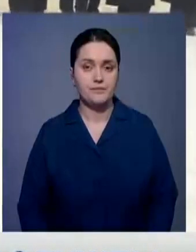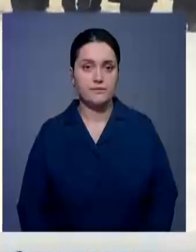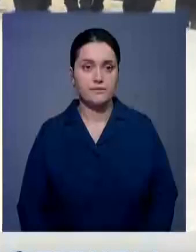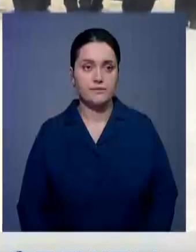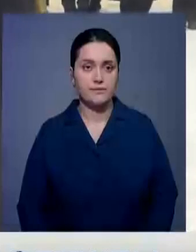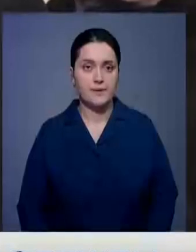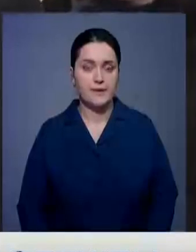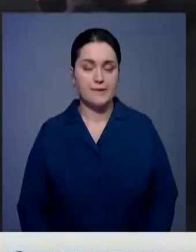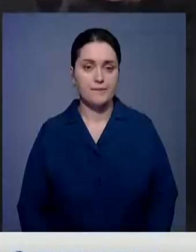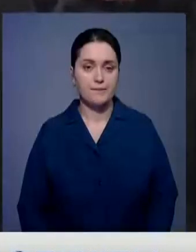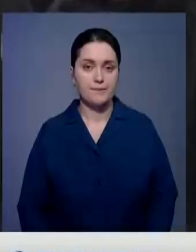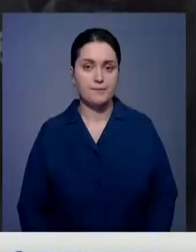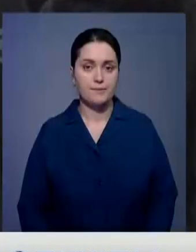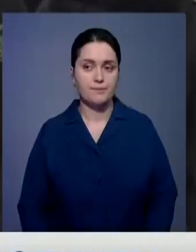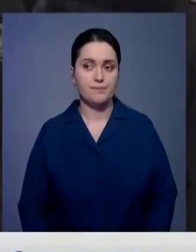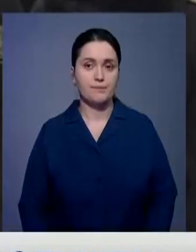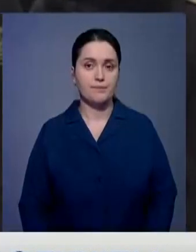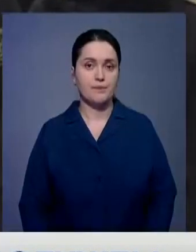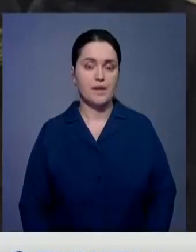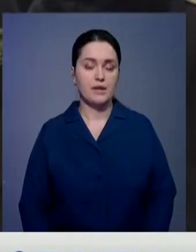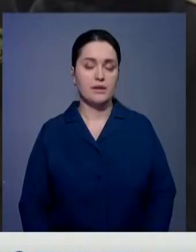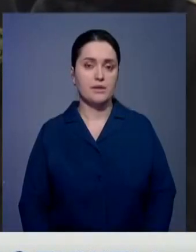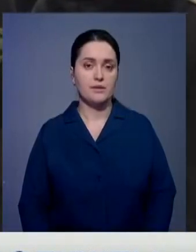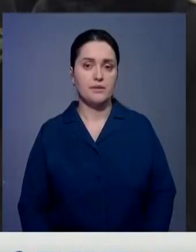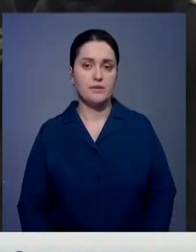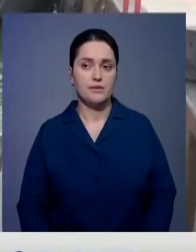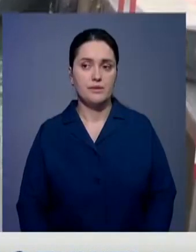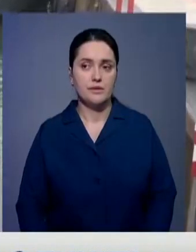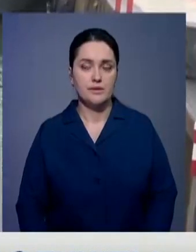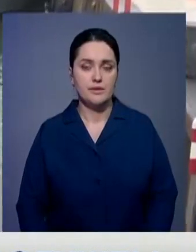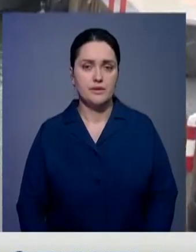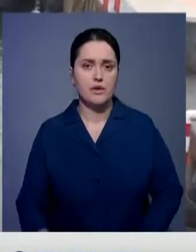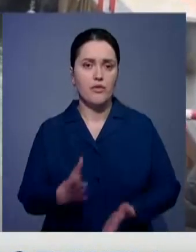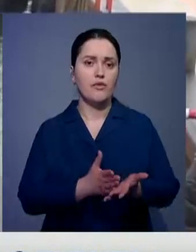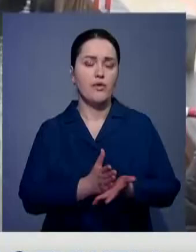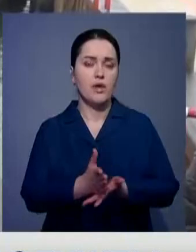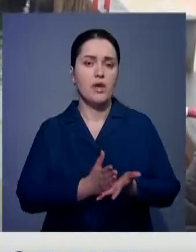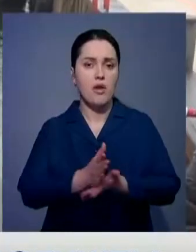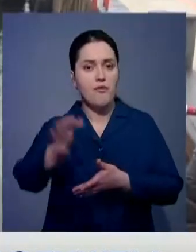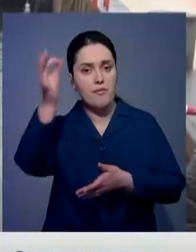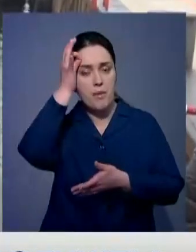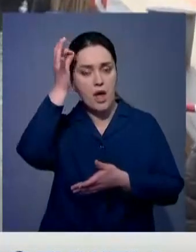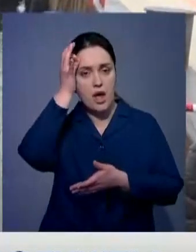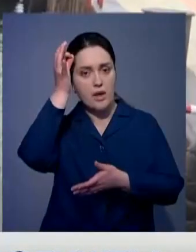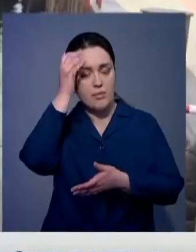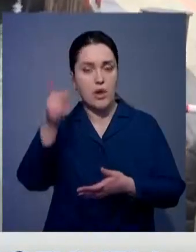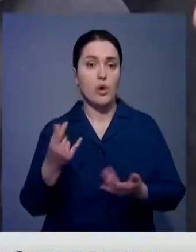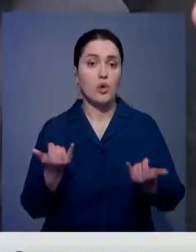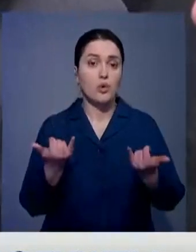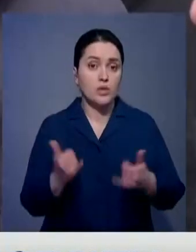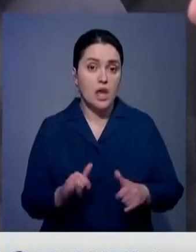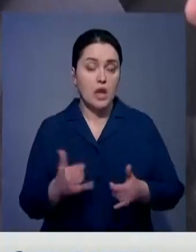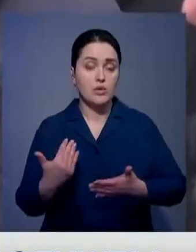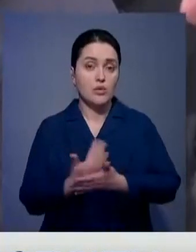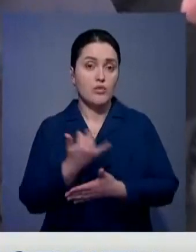Ура! Ура! Ура! Ветераны вспоминают былое, удивляются новому вооружению. К